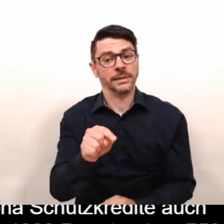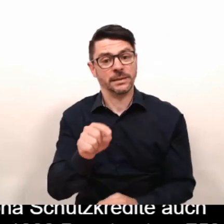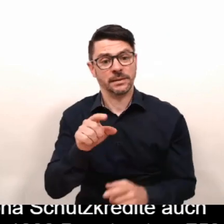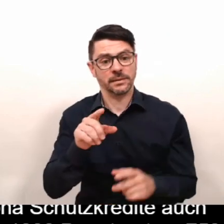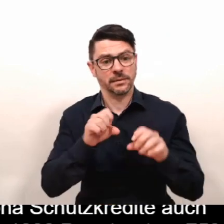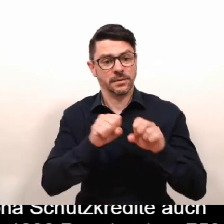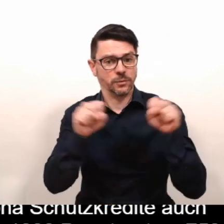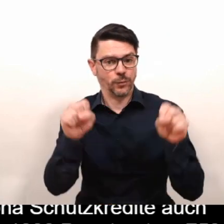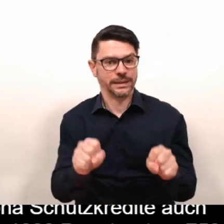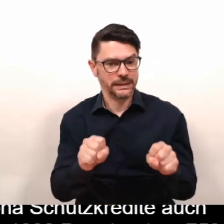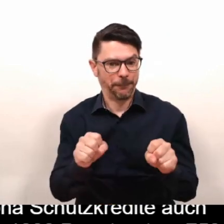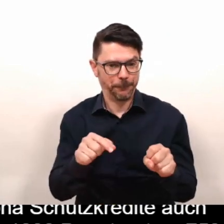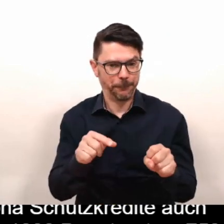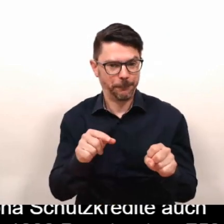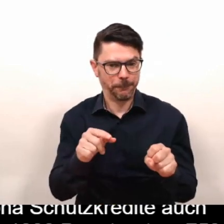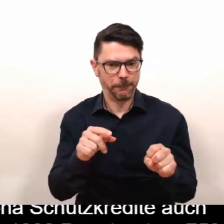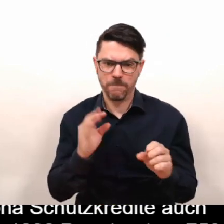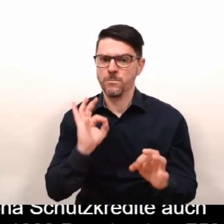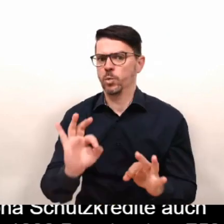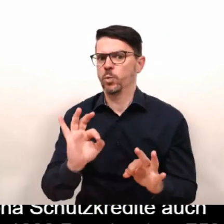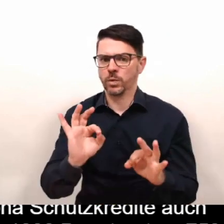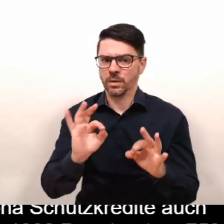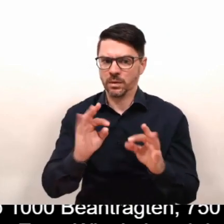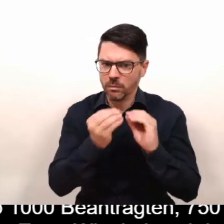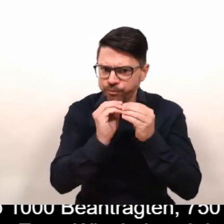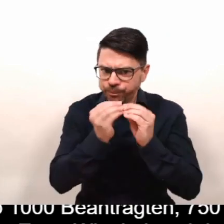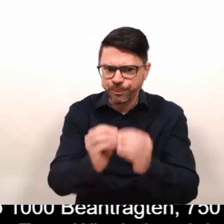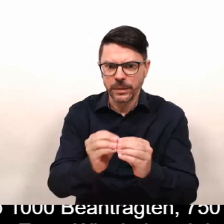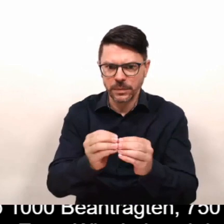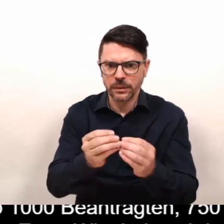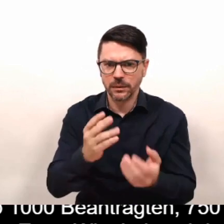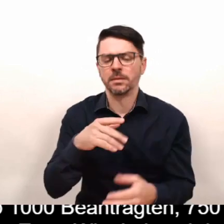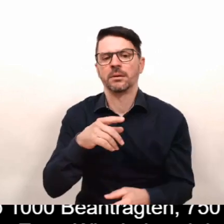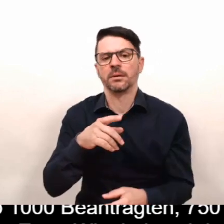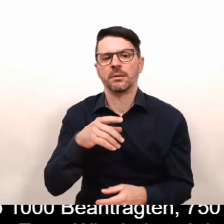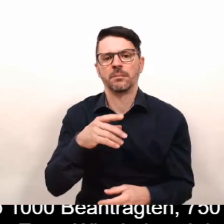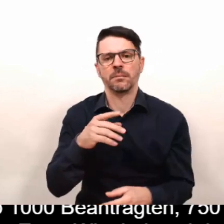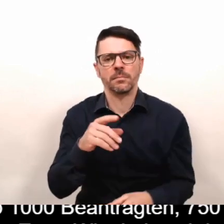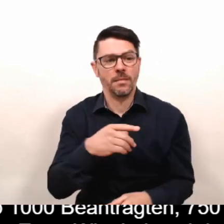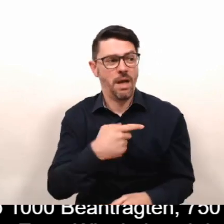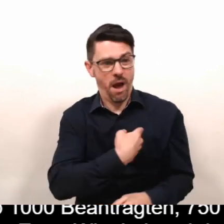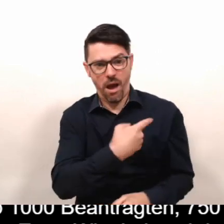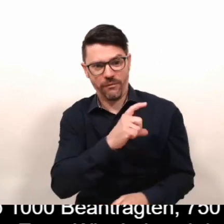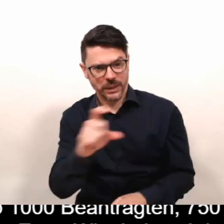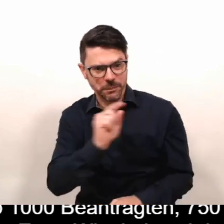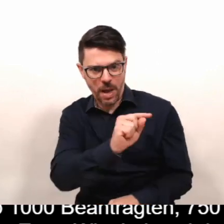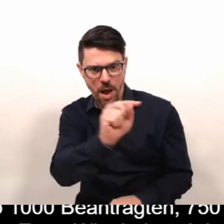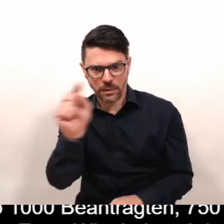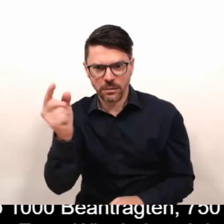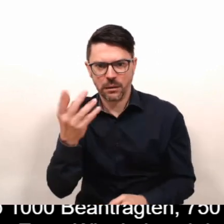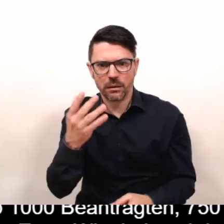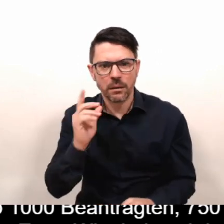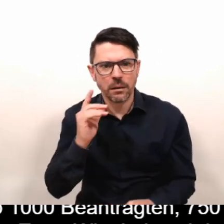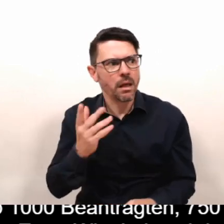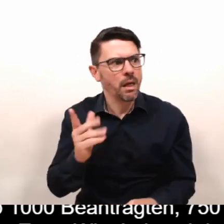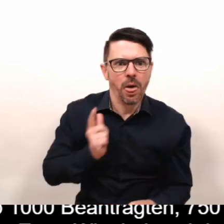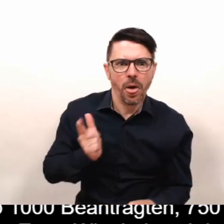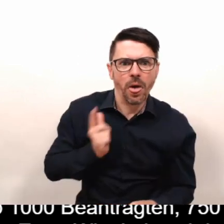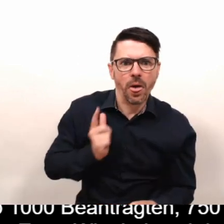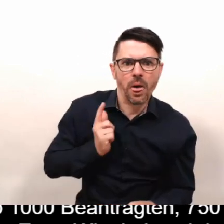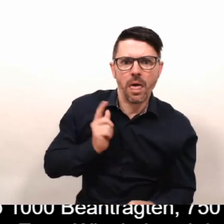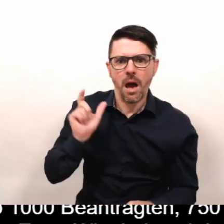antragsberechtigt ist. Derzeit circa 6 bis 7 Prozent der Anträge müssen zurückgewiesen werden, weil die Betriebe